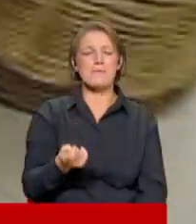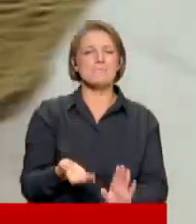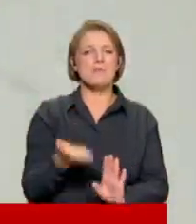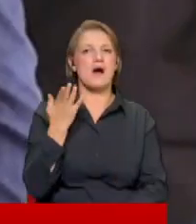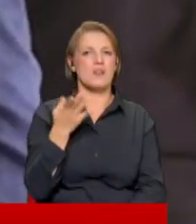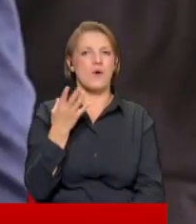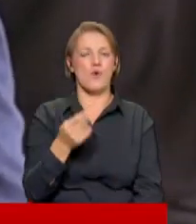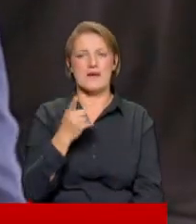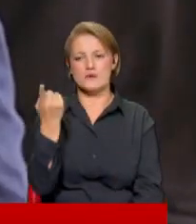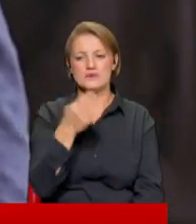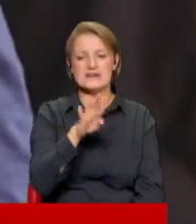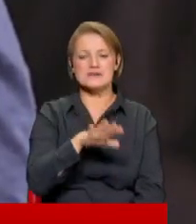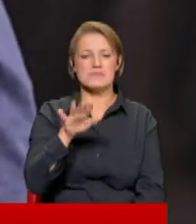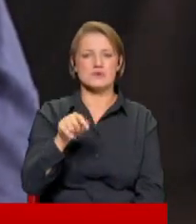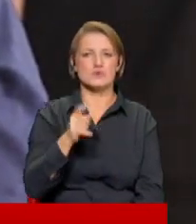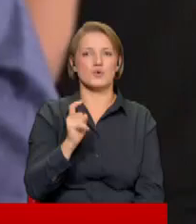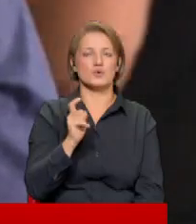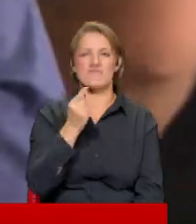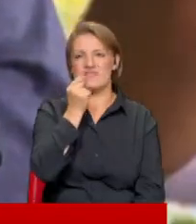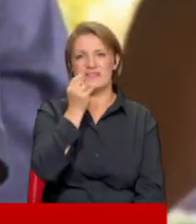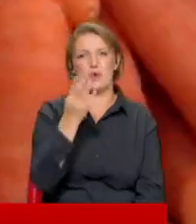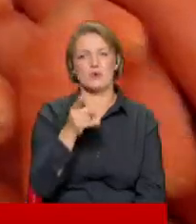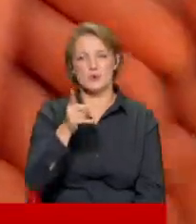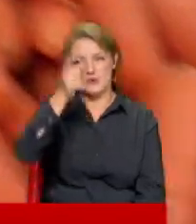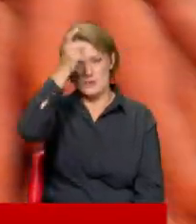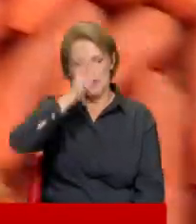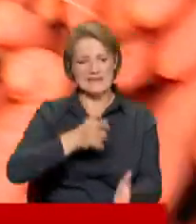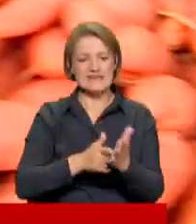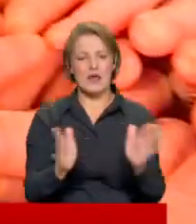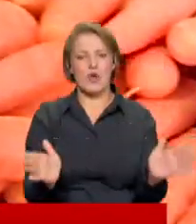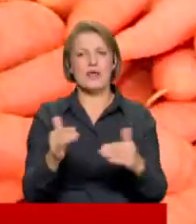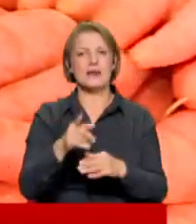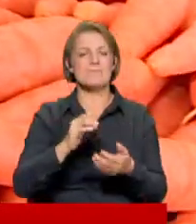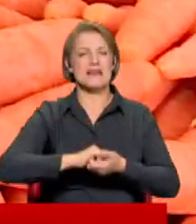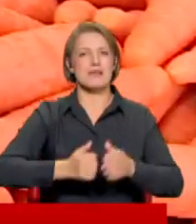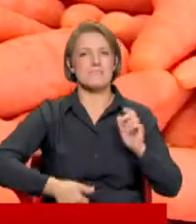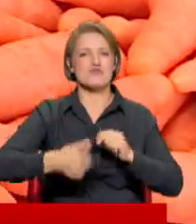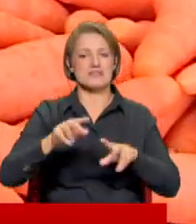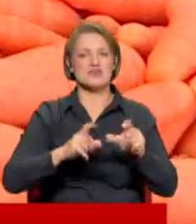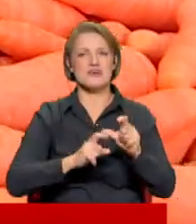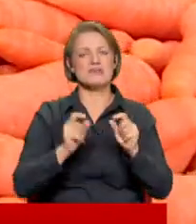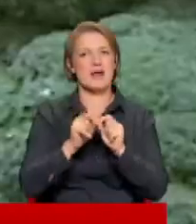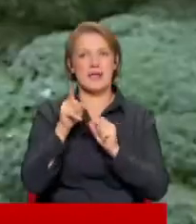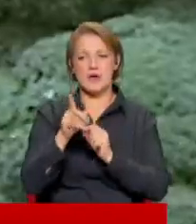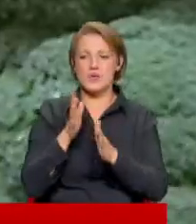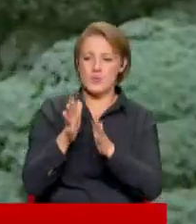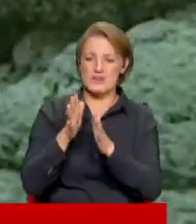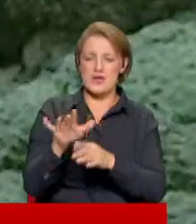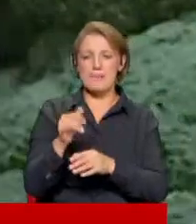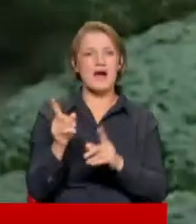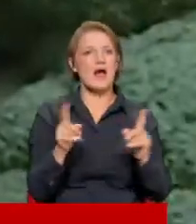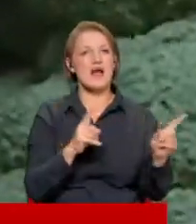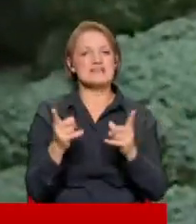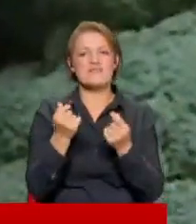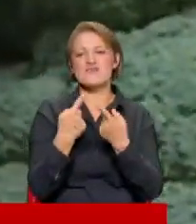fazla artan %45,9'la fındık oldu. Türkiye Ziraat Odaları Birliği Başkanı Şemsi Bayraktar, üretici ve market